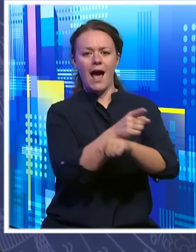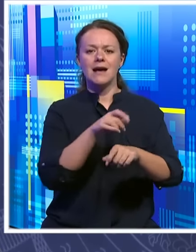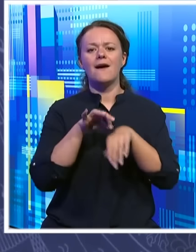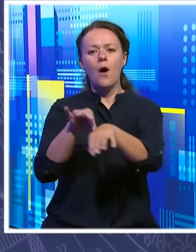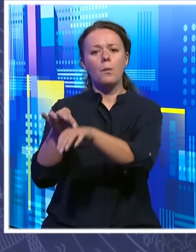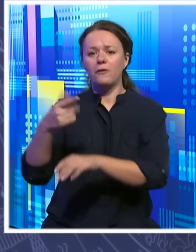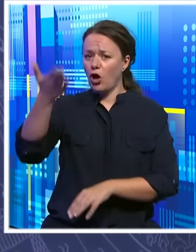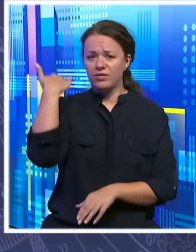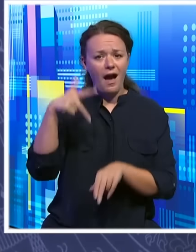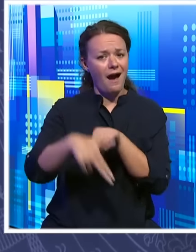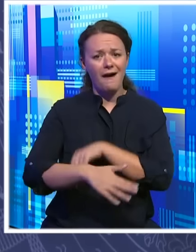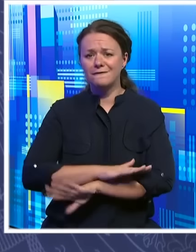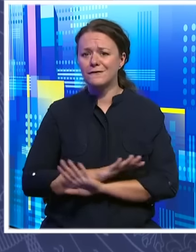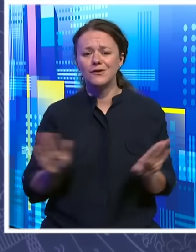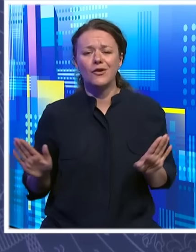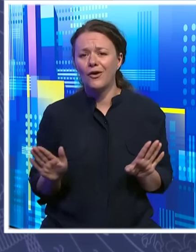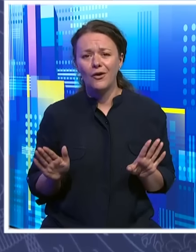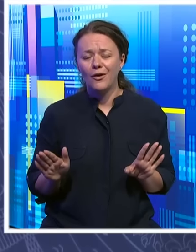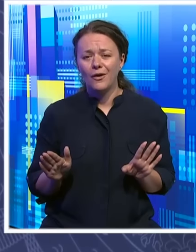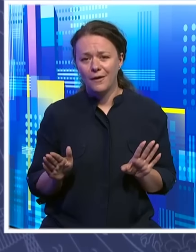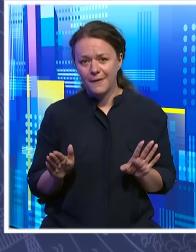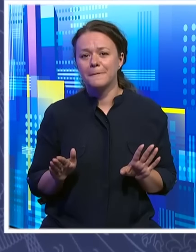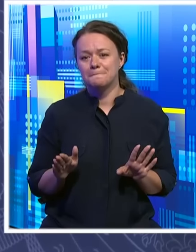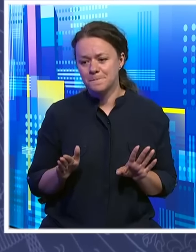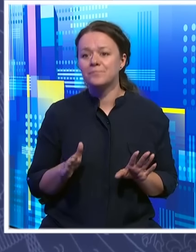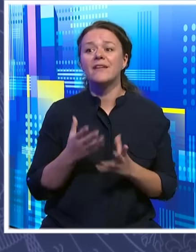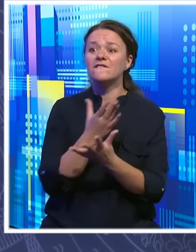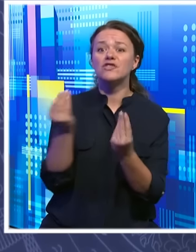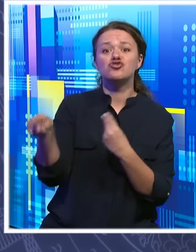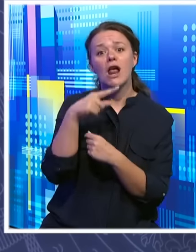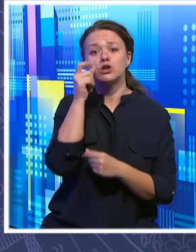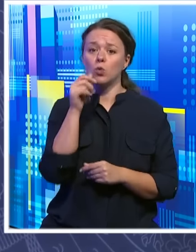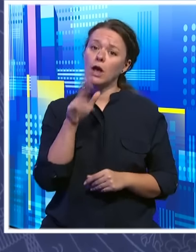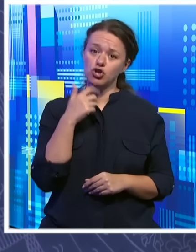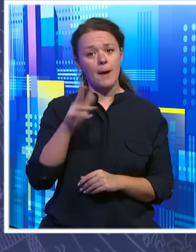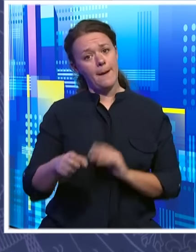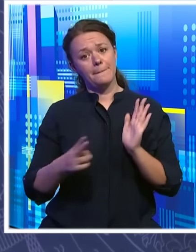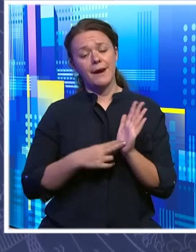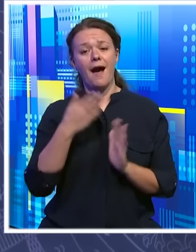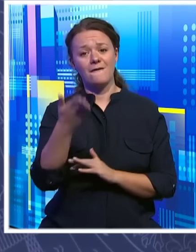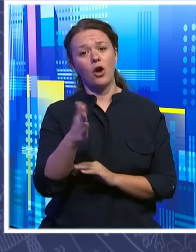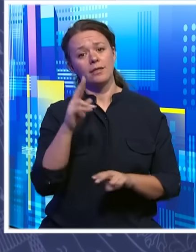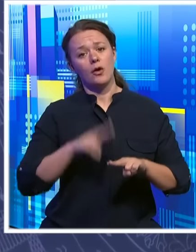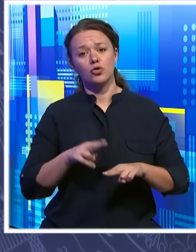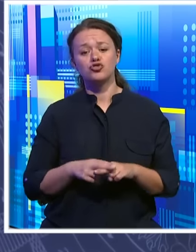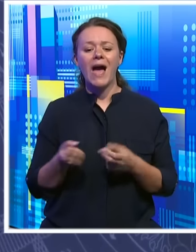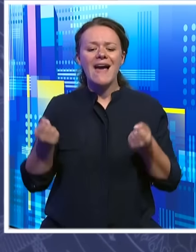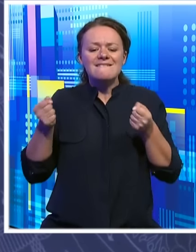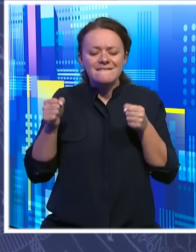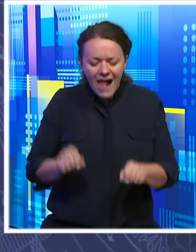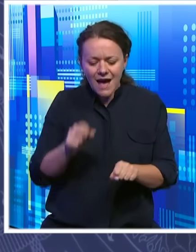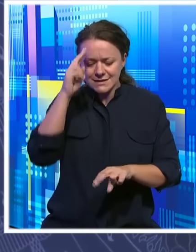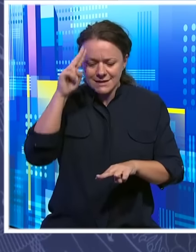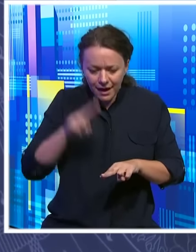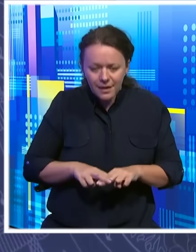Davno zaustavljeno. Osim u glavama najvećeg dela naših ljudi koji misle da imaju pravo na to. Vlasnik odlučuje o